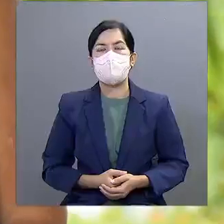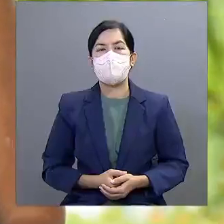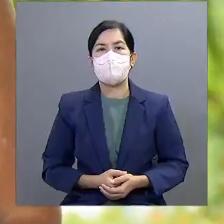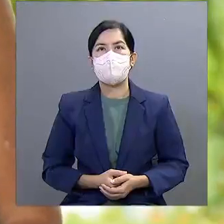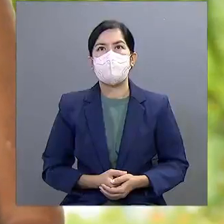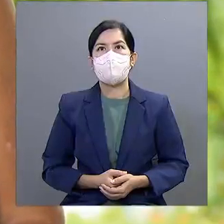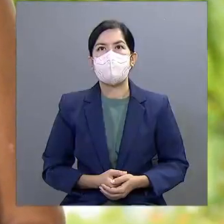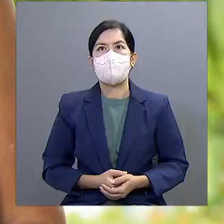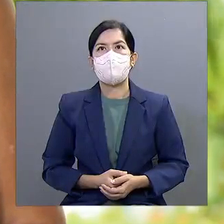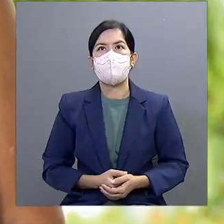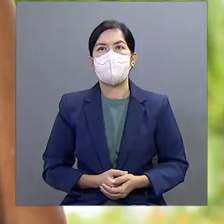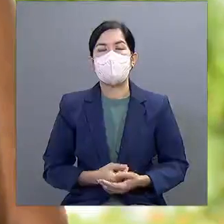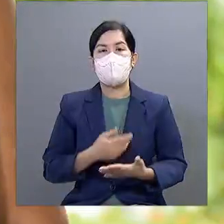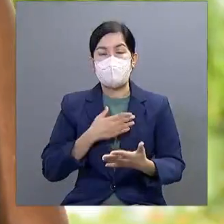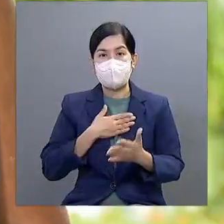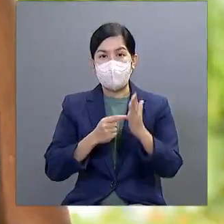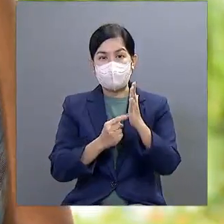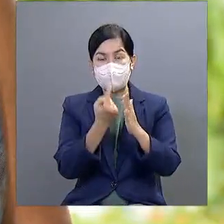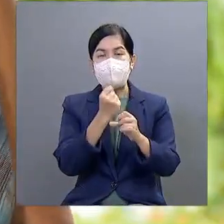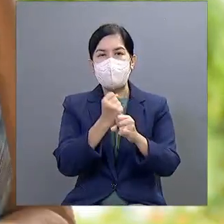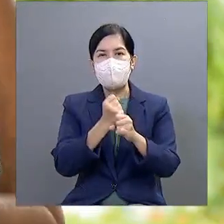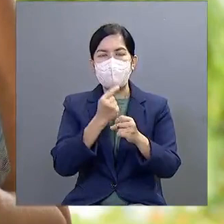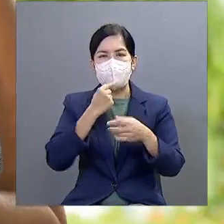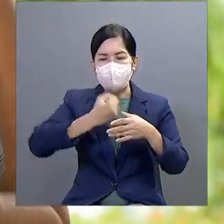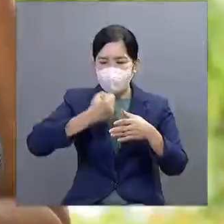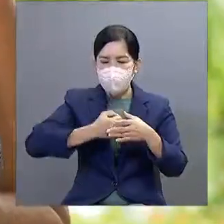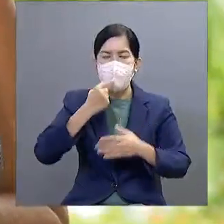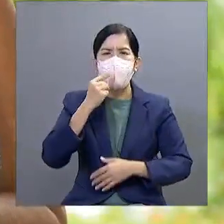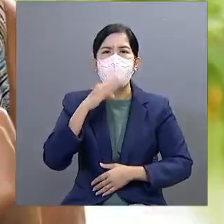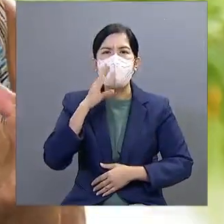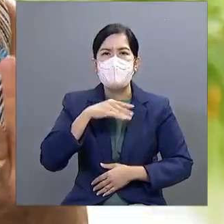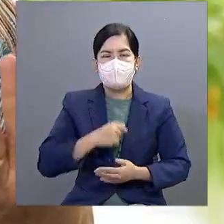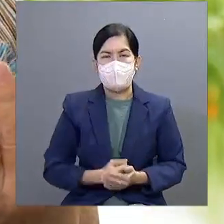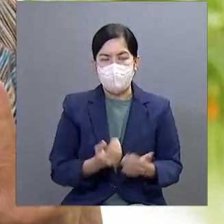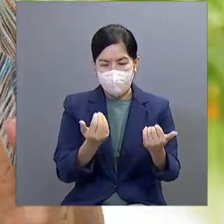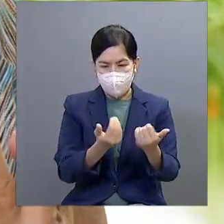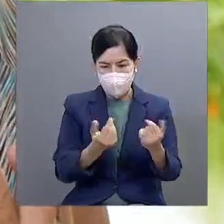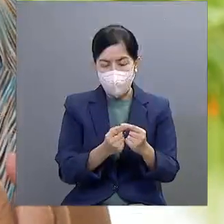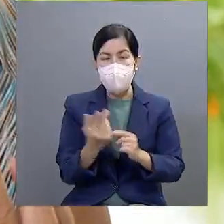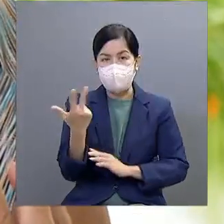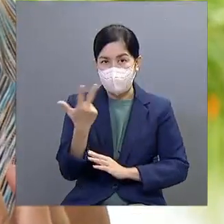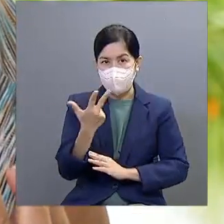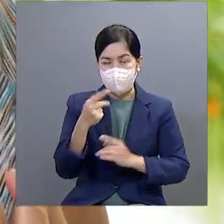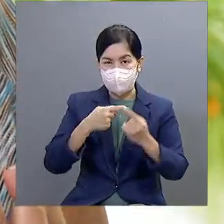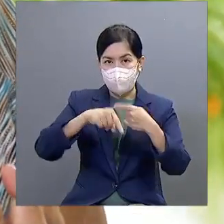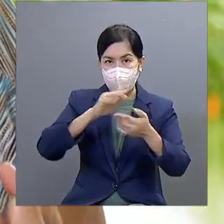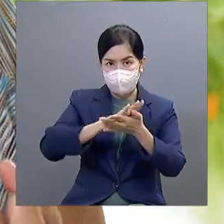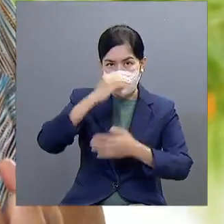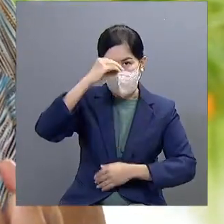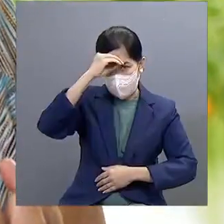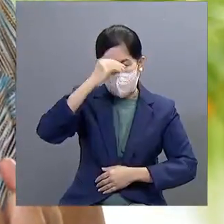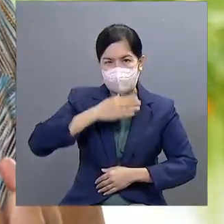อนที่จะมาทำน้ำพริกเนี่ยมันเป็นช่วงที่ลูก3คนจะเข้าโรงเรียนมันต้องมีตังค์ให้ลูกไปวันละบา